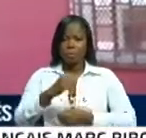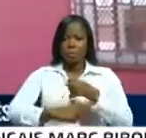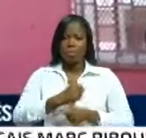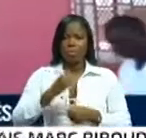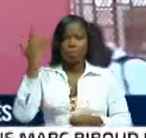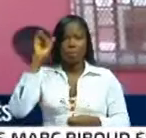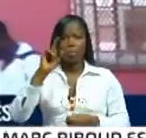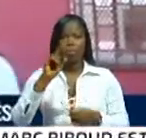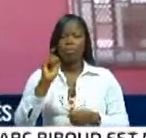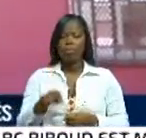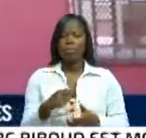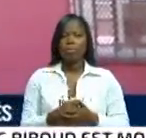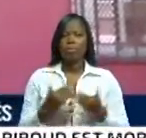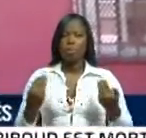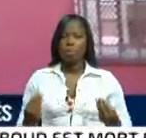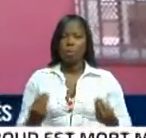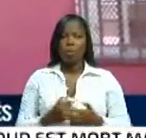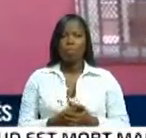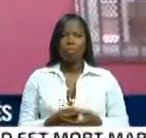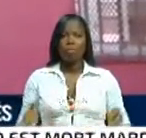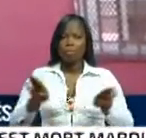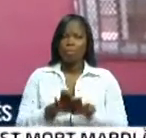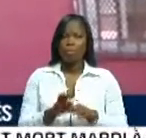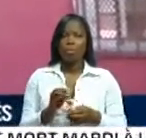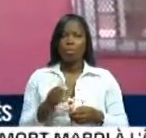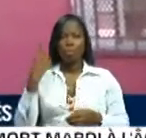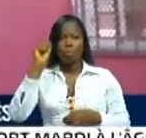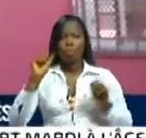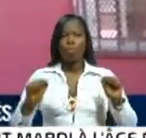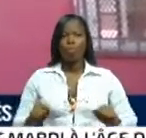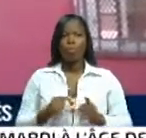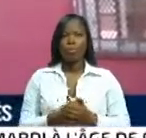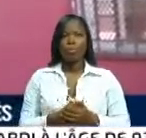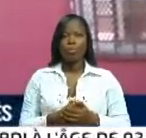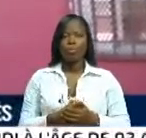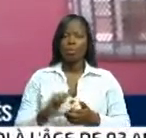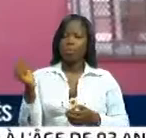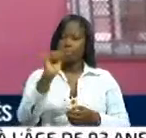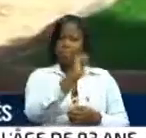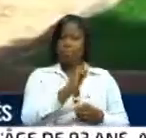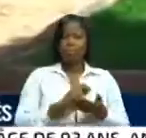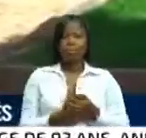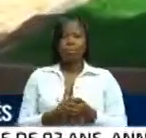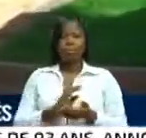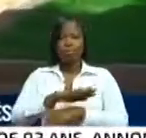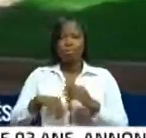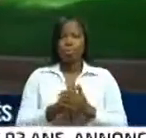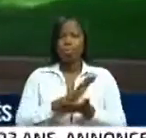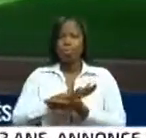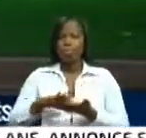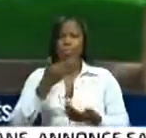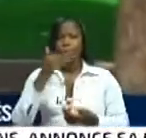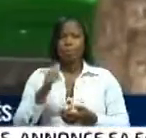qu'il y ait vraiment les moments quand même de faire mais qui pour pouvoir faire une désinfection totale nettoyer toujours dans cette logique